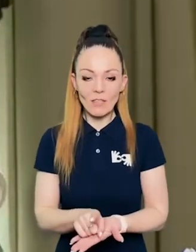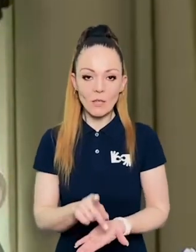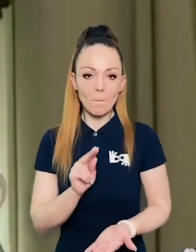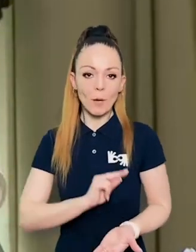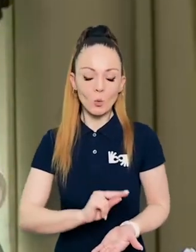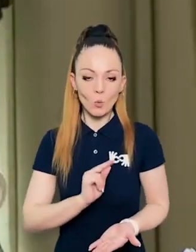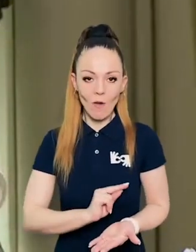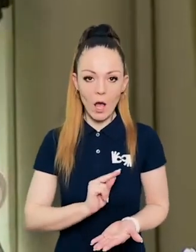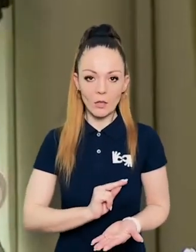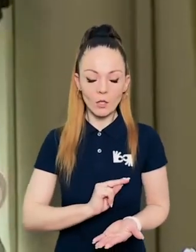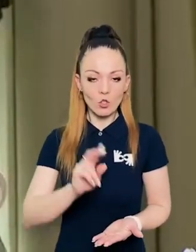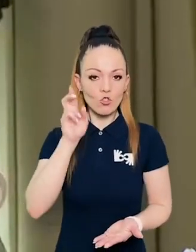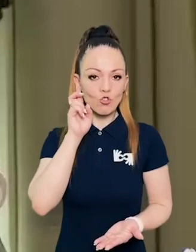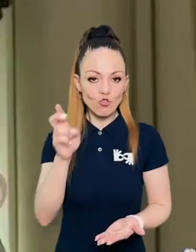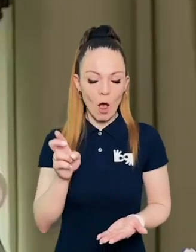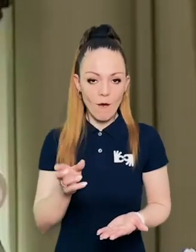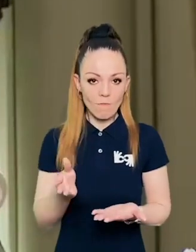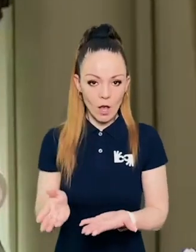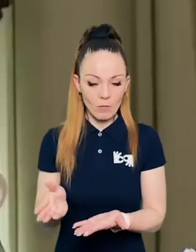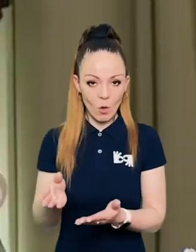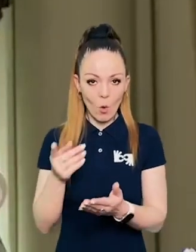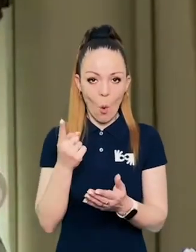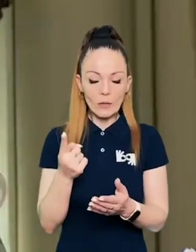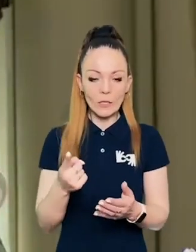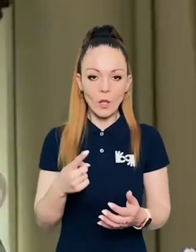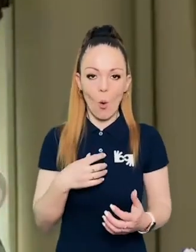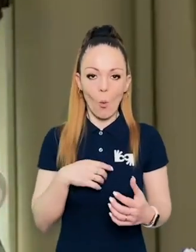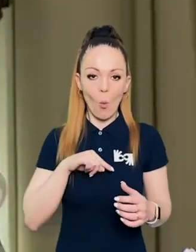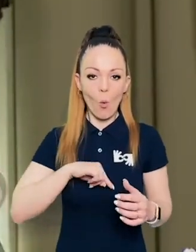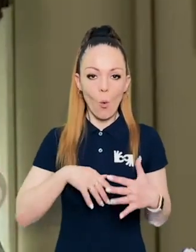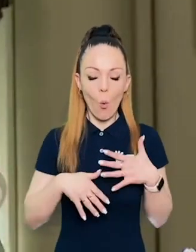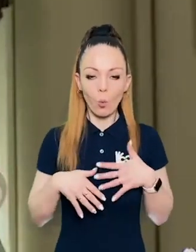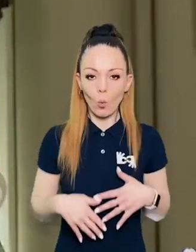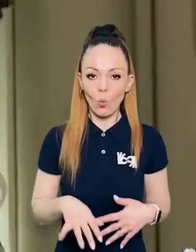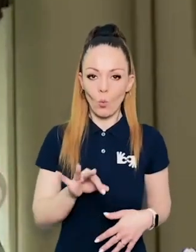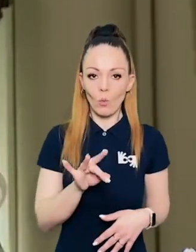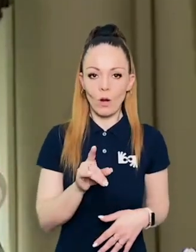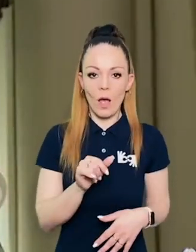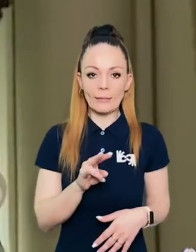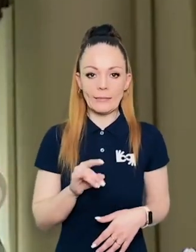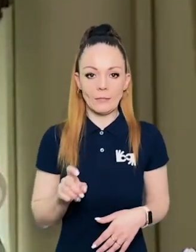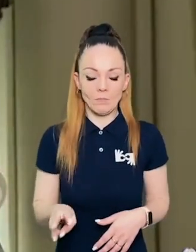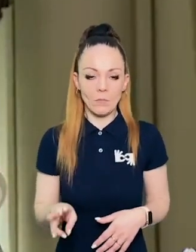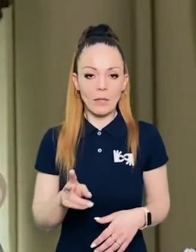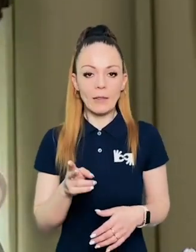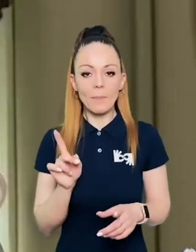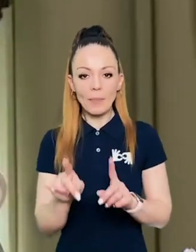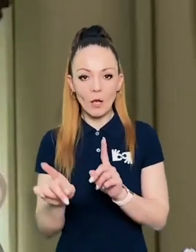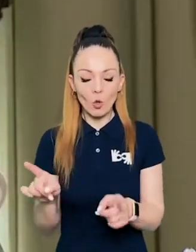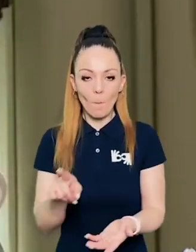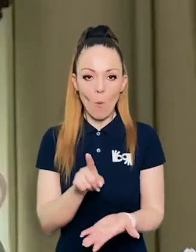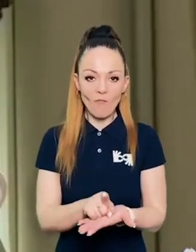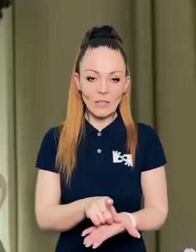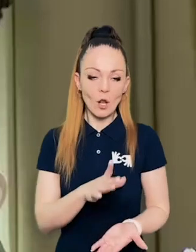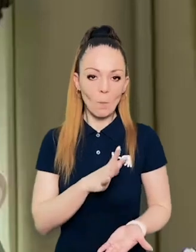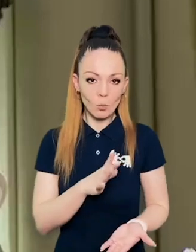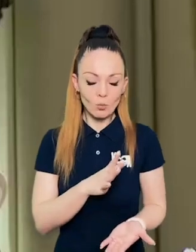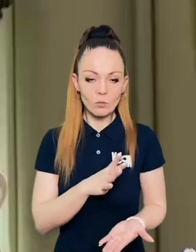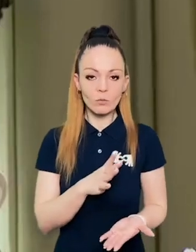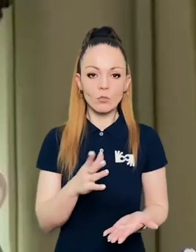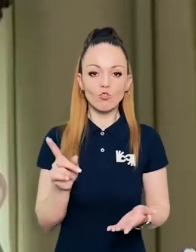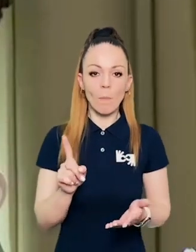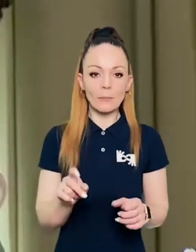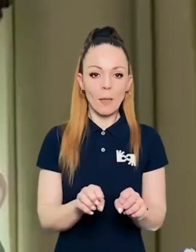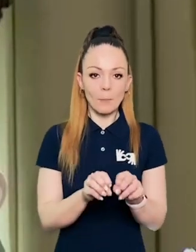як повинна працювати держава як один організм, де хто